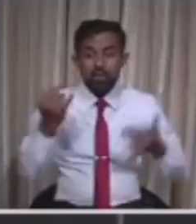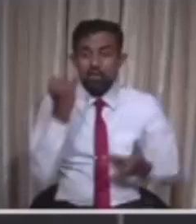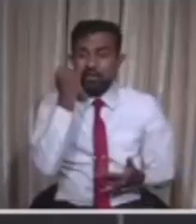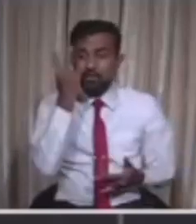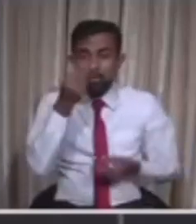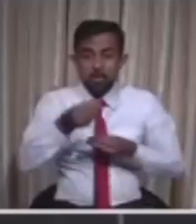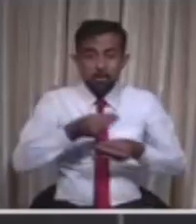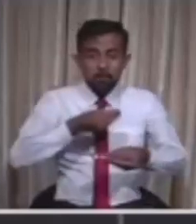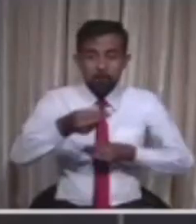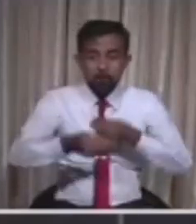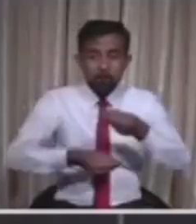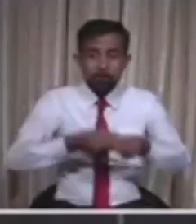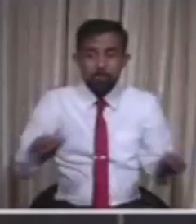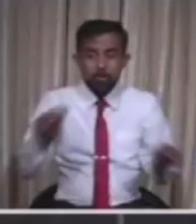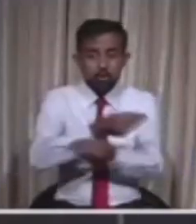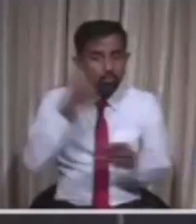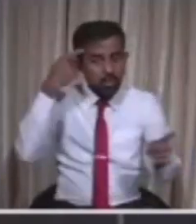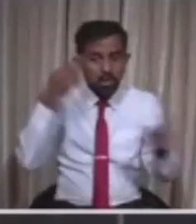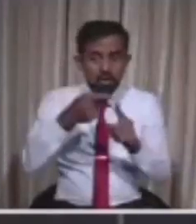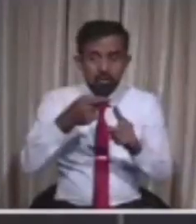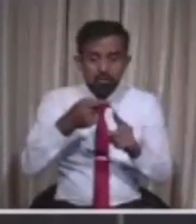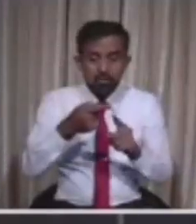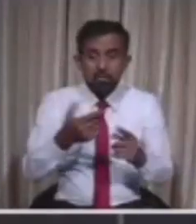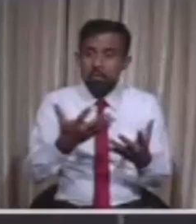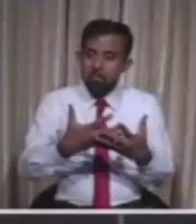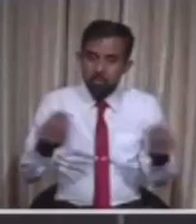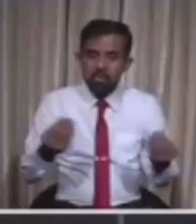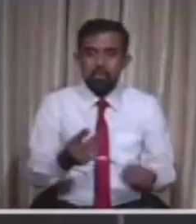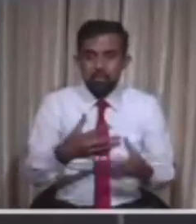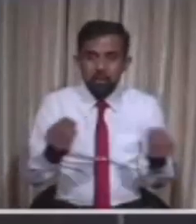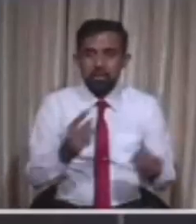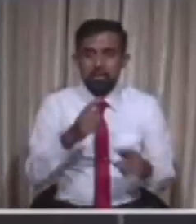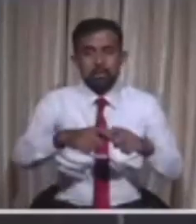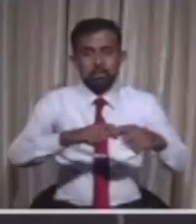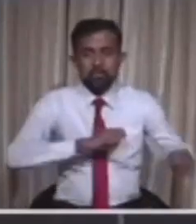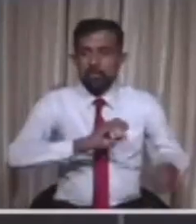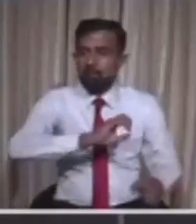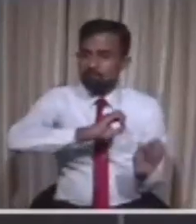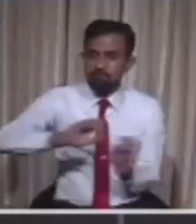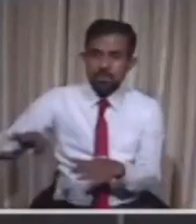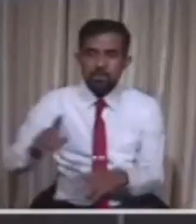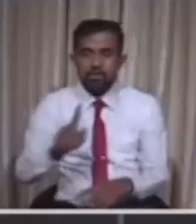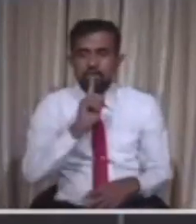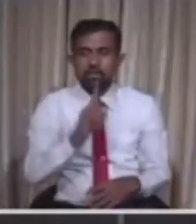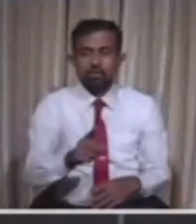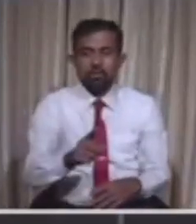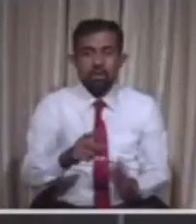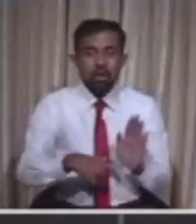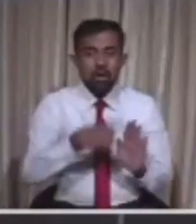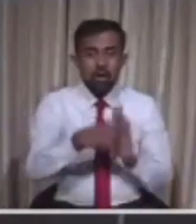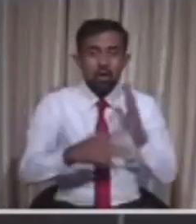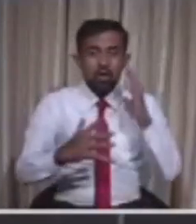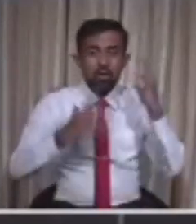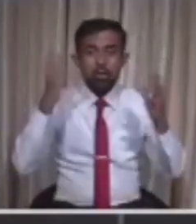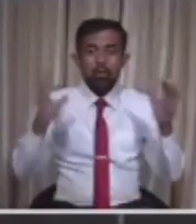වෙළඳ ගිවිසුම සම්බන්ධයෙන්. ඒක නැති කරන්න කිව්වා. ඒක ඉරලා විසි කරන්න කිව්වා. ලංකාව ලෝකෙට